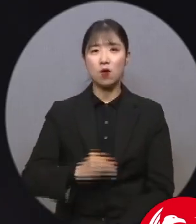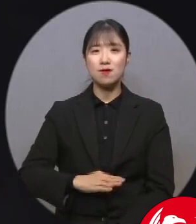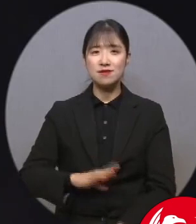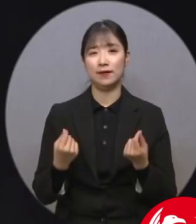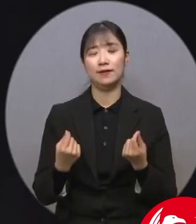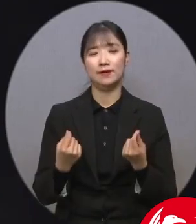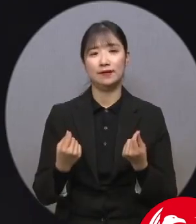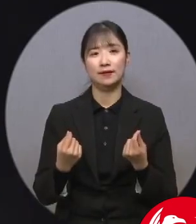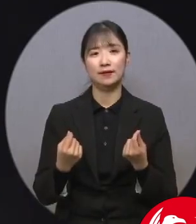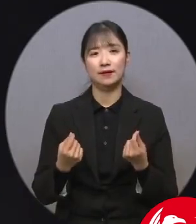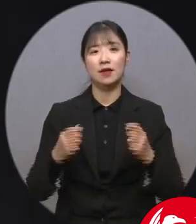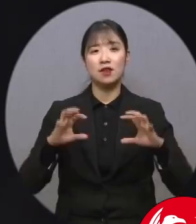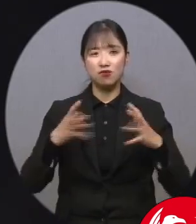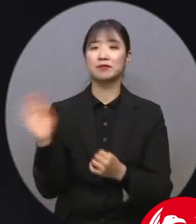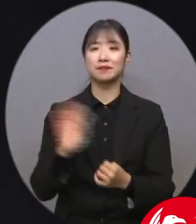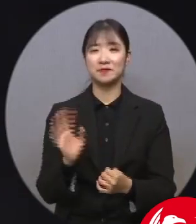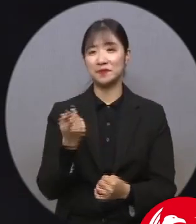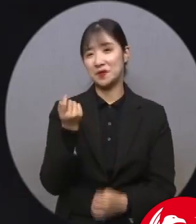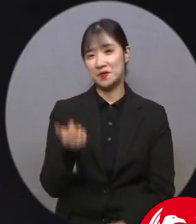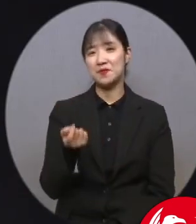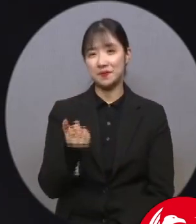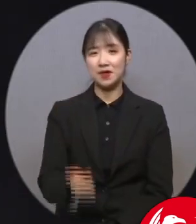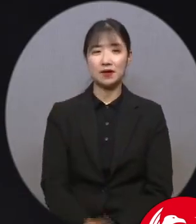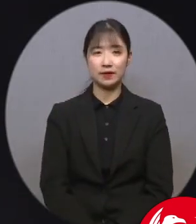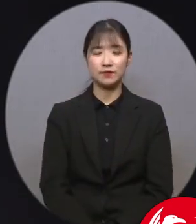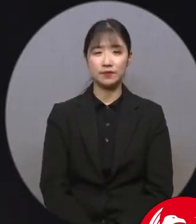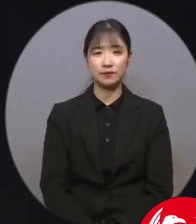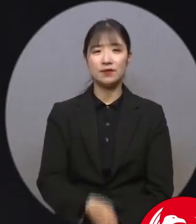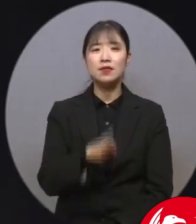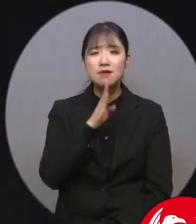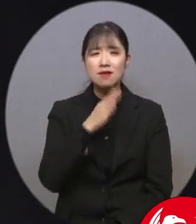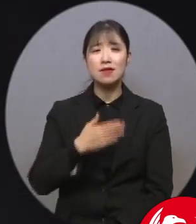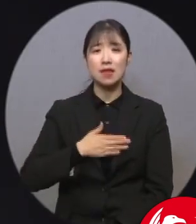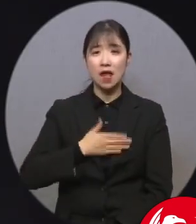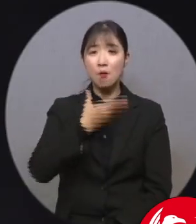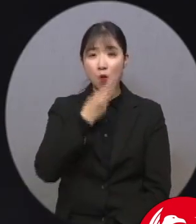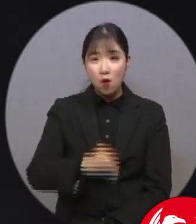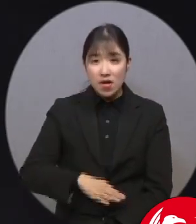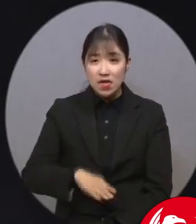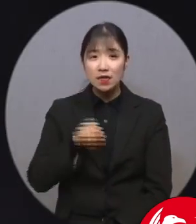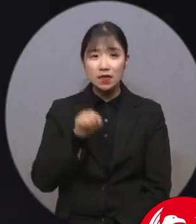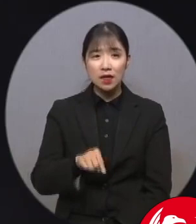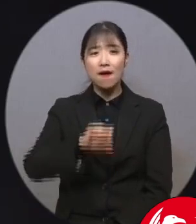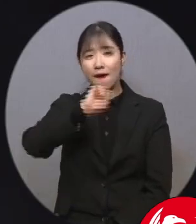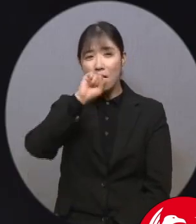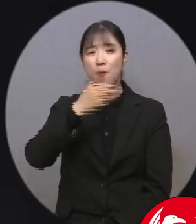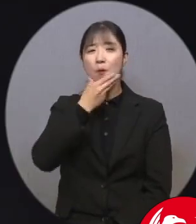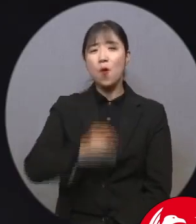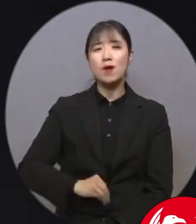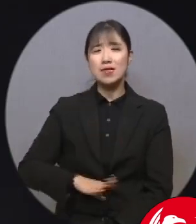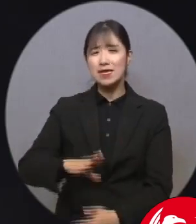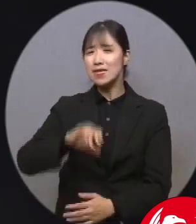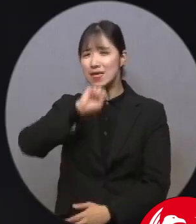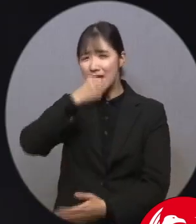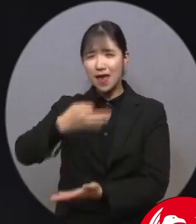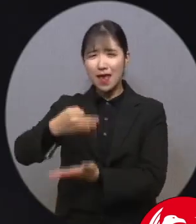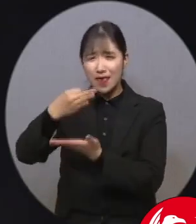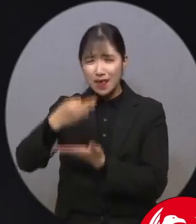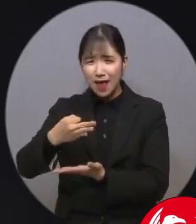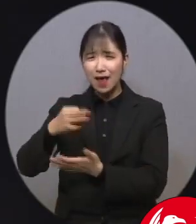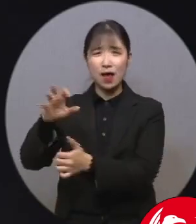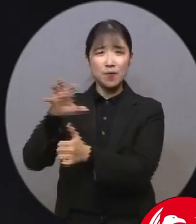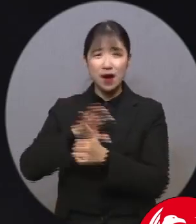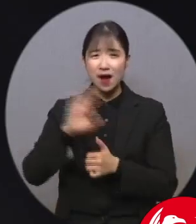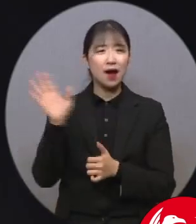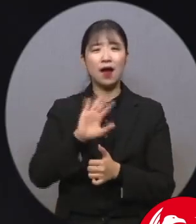복지의 혁명이다. 국가 복지의 혁명이다. 실제 제 복지는 복지 예산이 아니고 배당금,